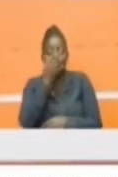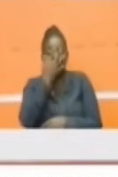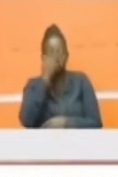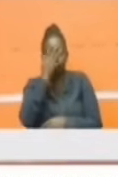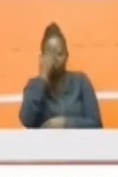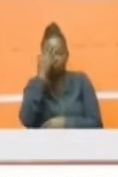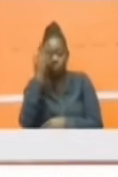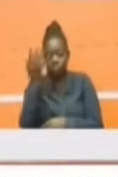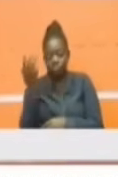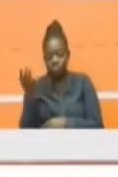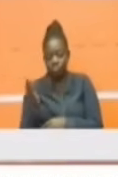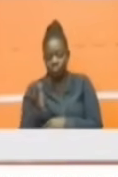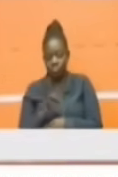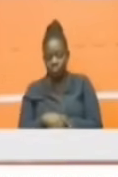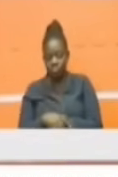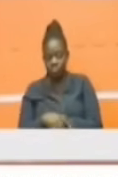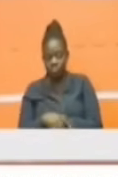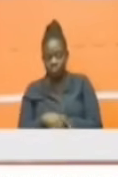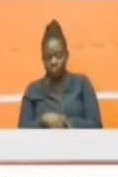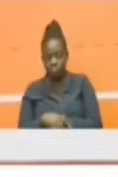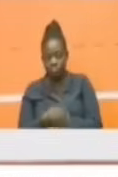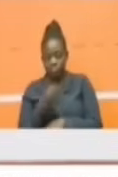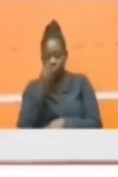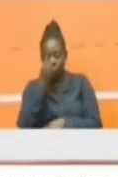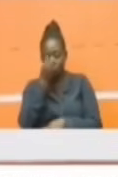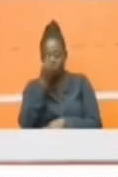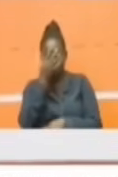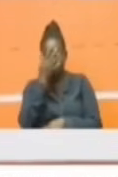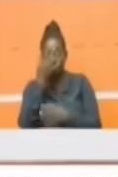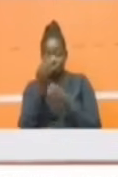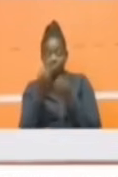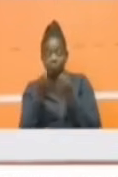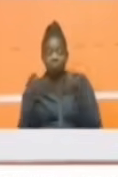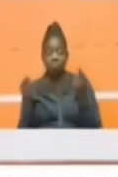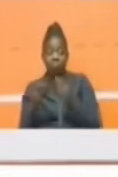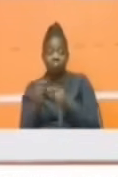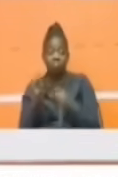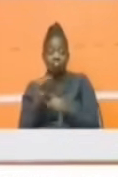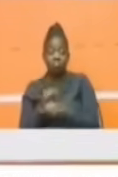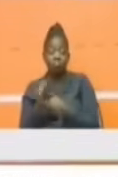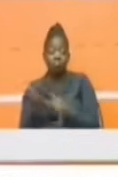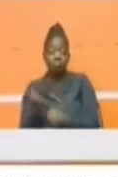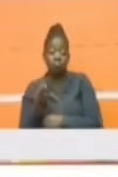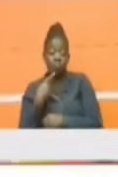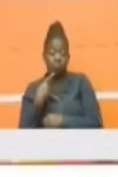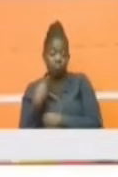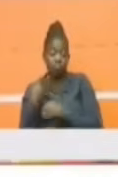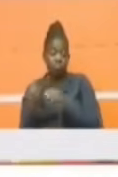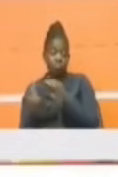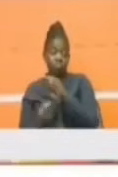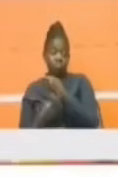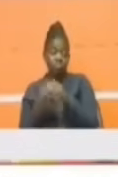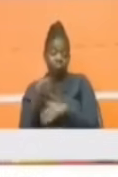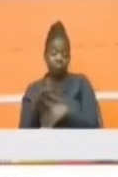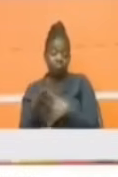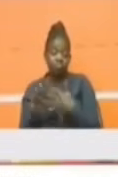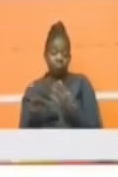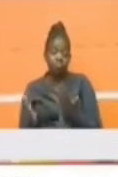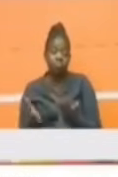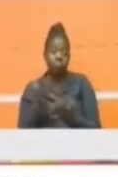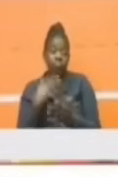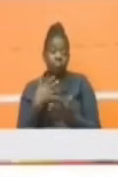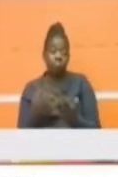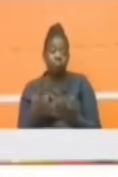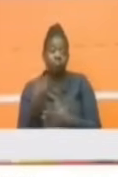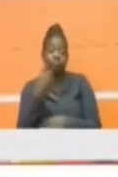kekaloosa akaloosa waliwo obuloosa bungi ate ngaera bukola ng'eddagala mu mbeera eyo kugamba wetaaga